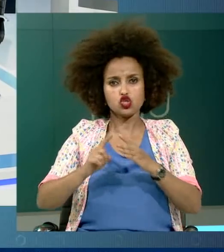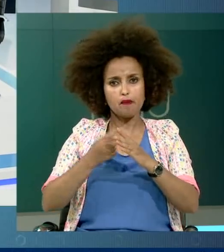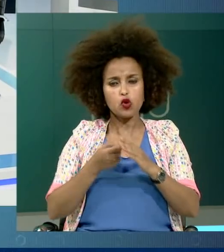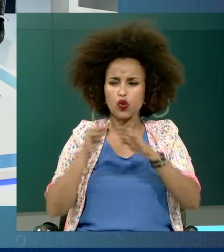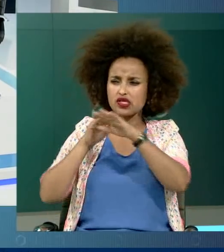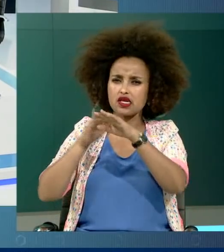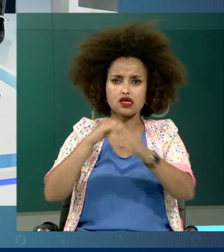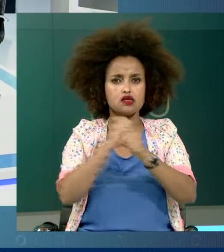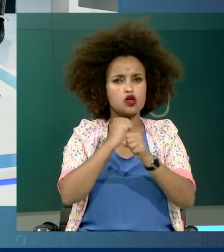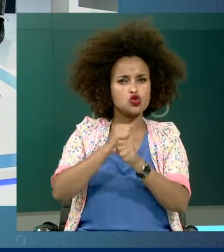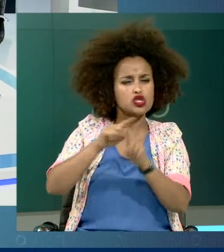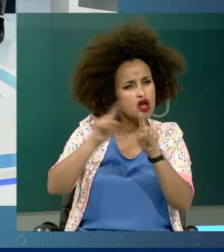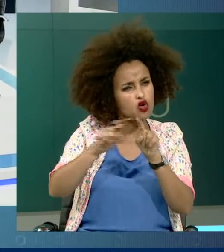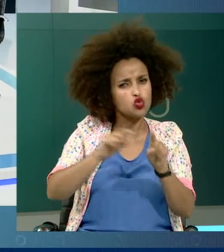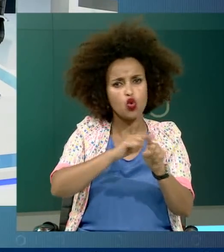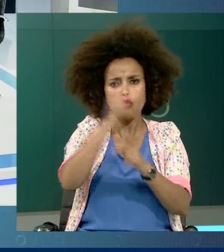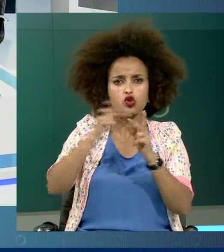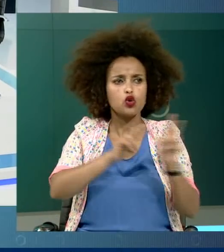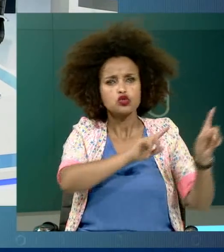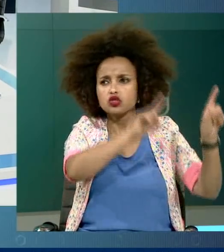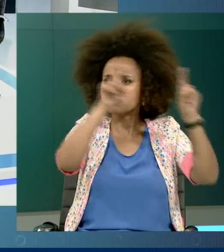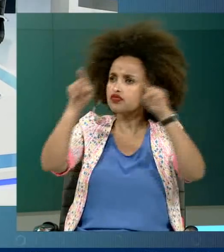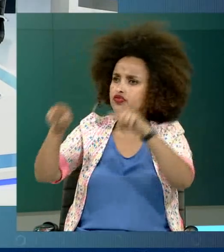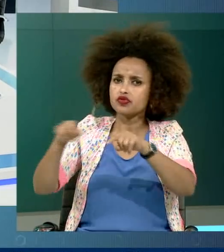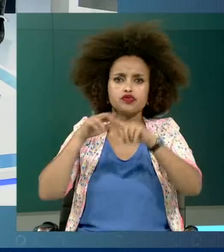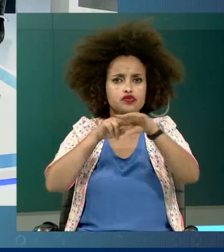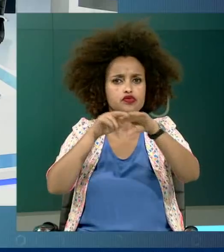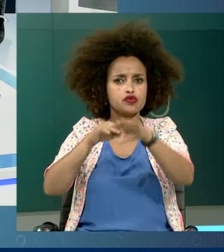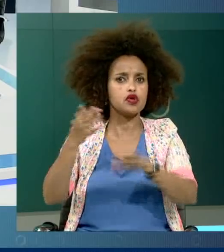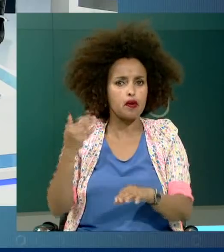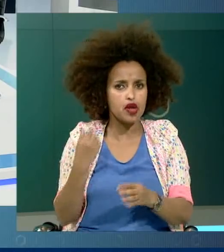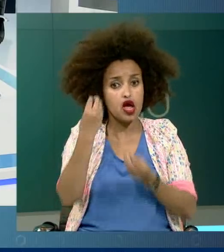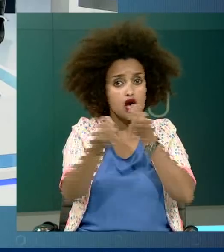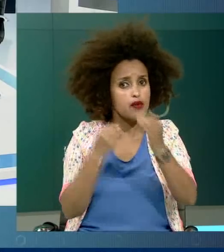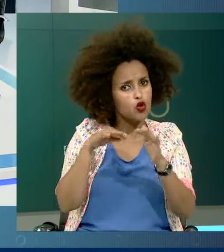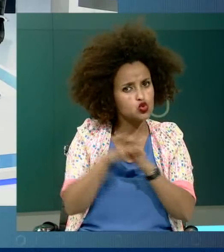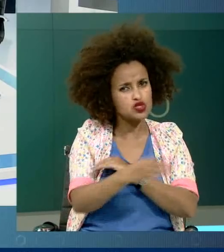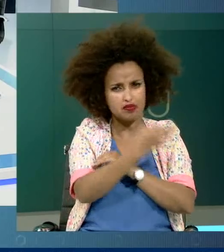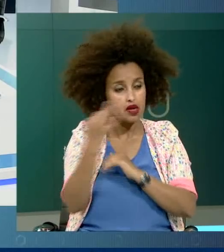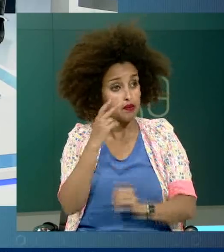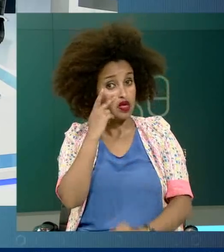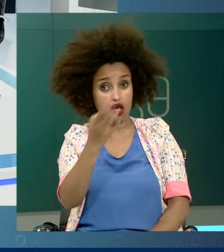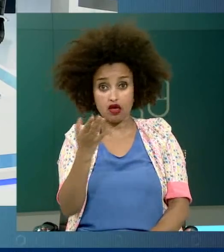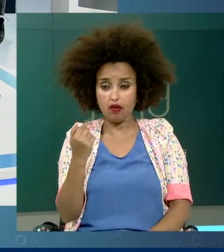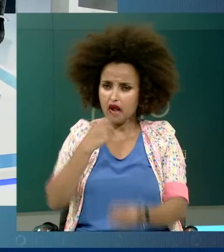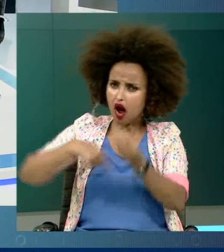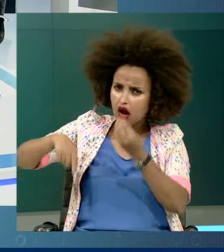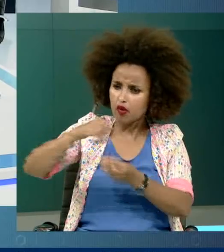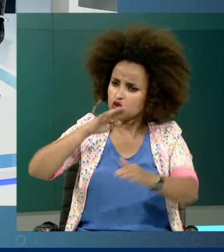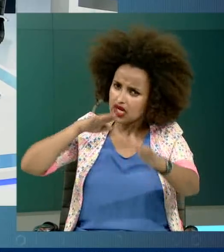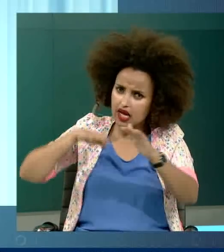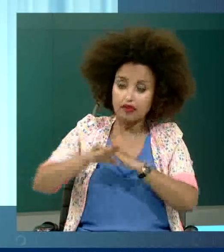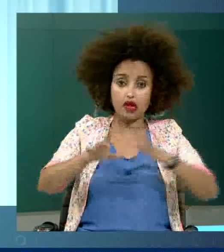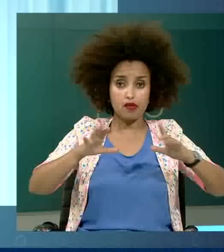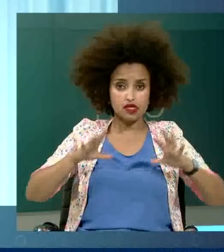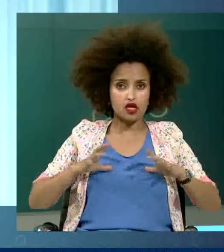የነበሩ ከአውቶቡስ መናኸሪያ እስከ ገበያዎች፣ ትልልቅ ገበያዎች ድረስ ሄደን በደንብ እያየን ነበረ። መንደሮች ሁሉ ገብተን መዝናኛ